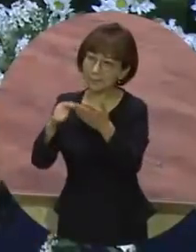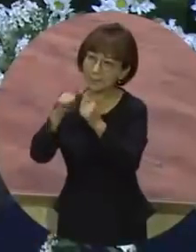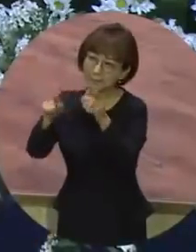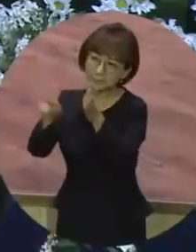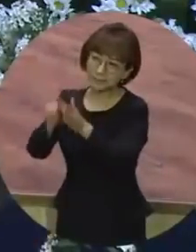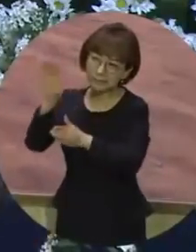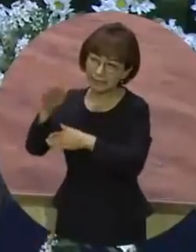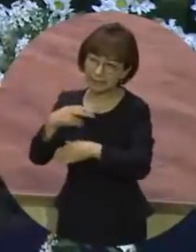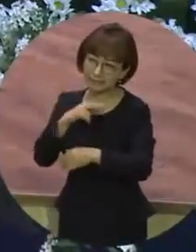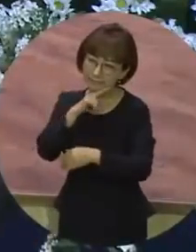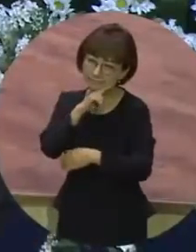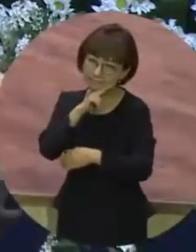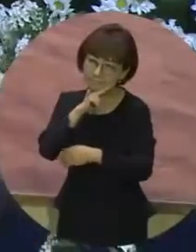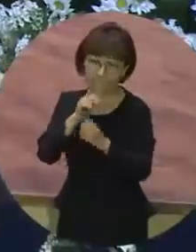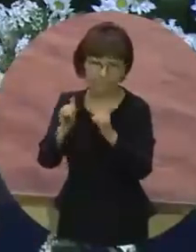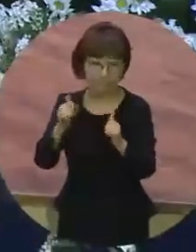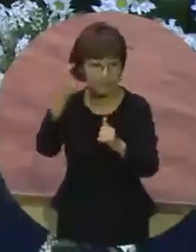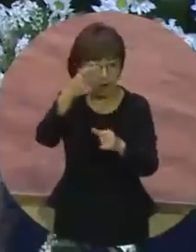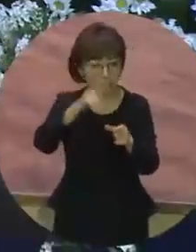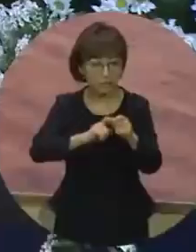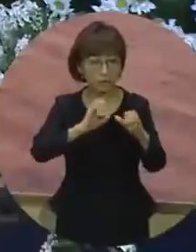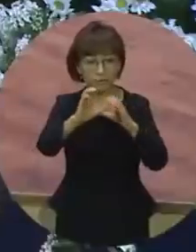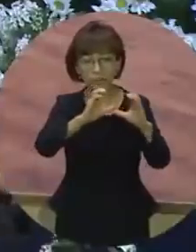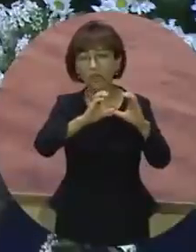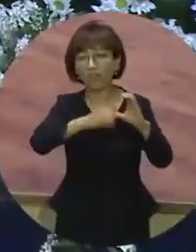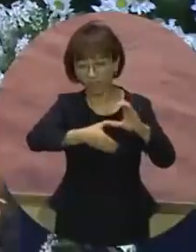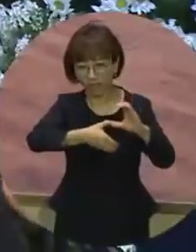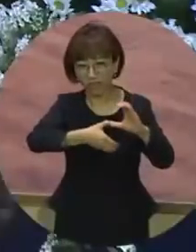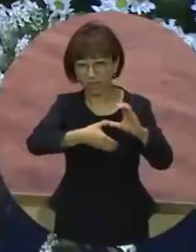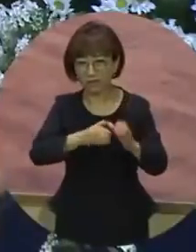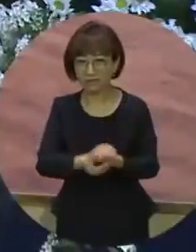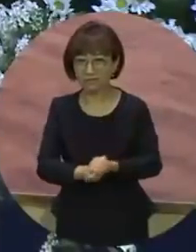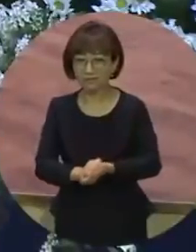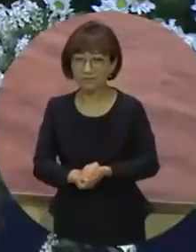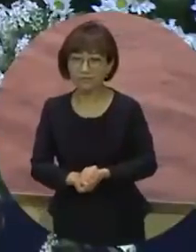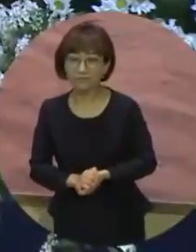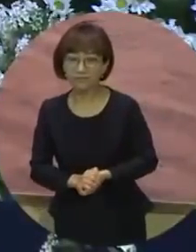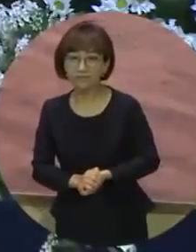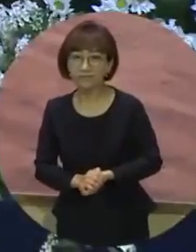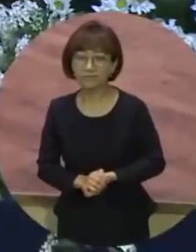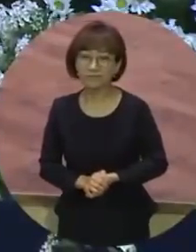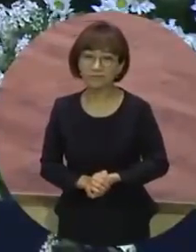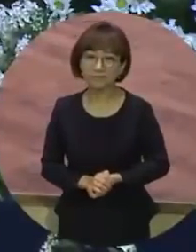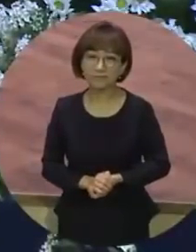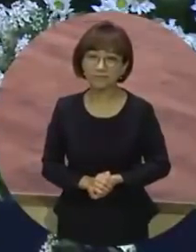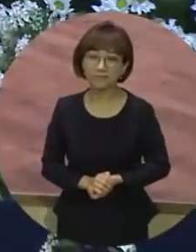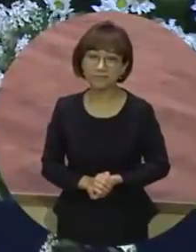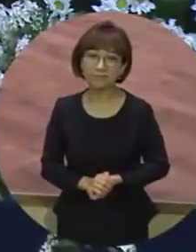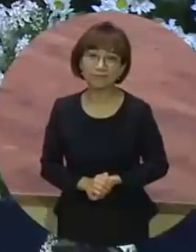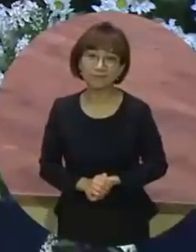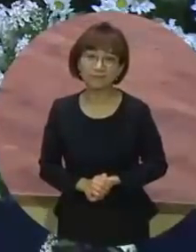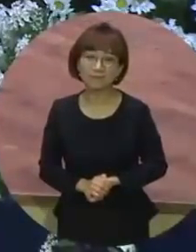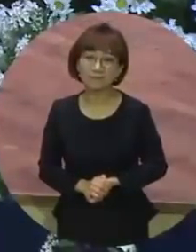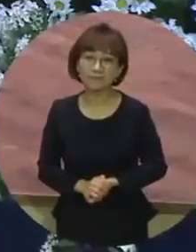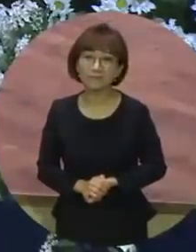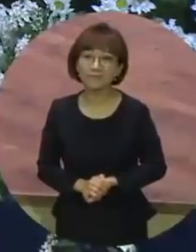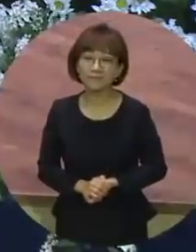안 돼. 영적 소통. 영적 소통. 육신 소통은 잘 되는데 영적 소통이 안 돼.